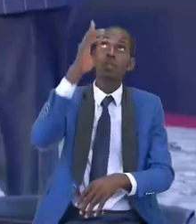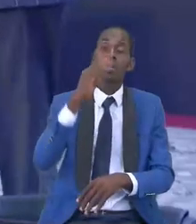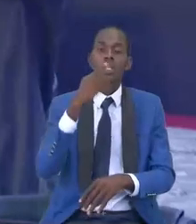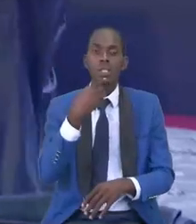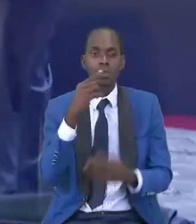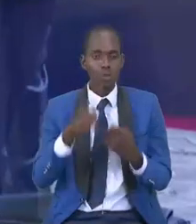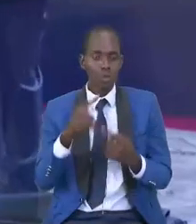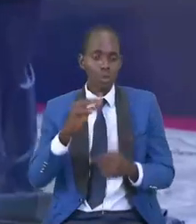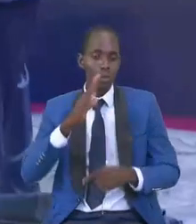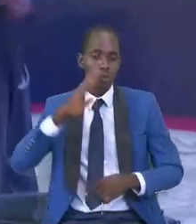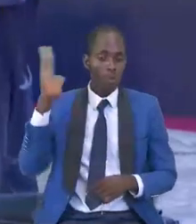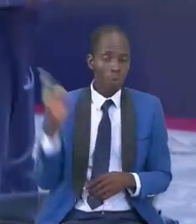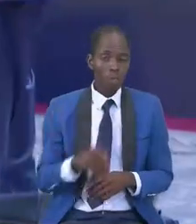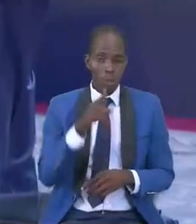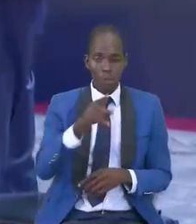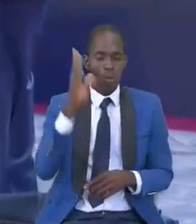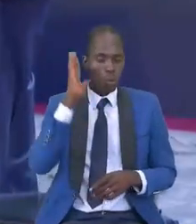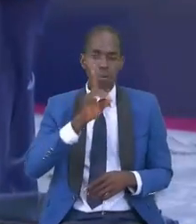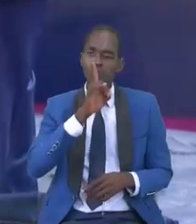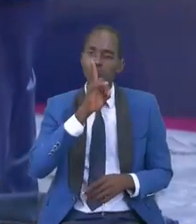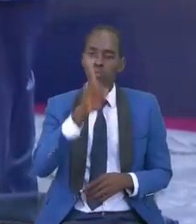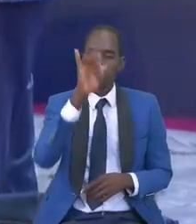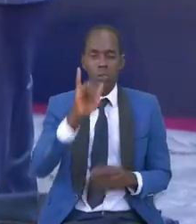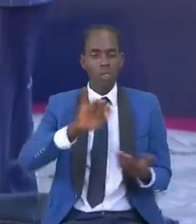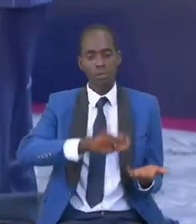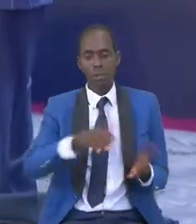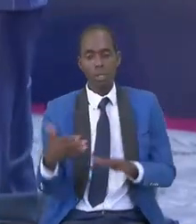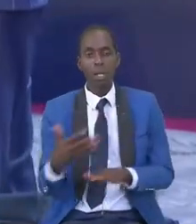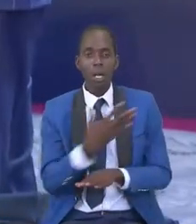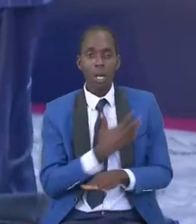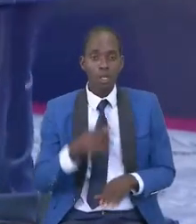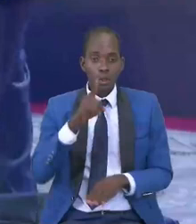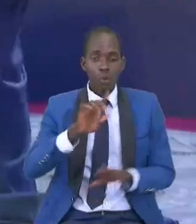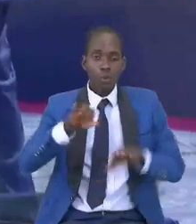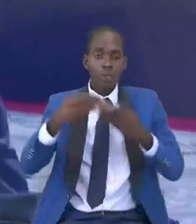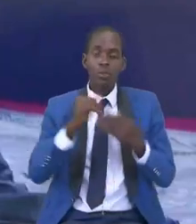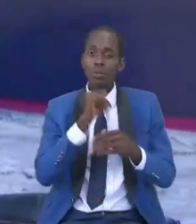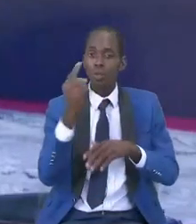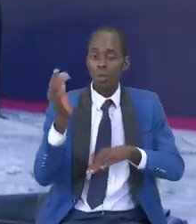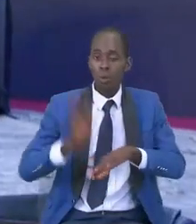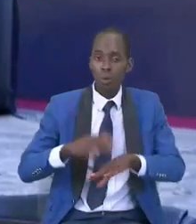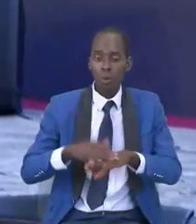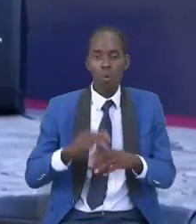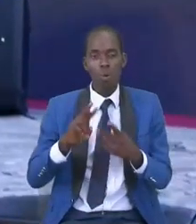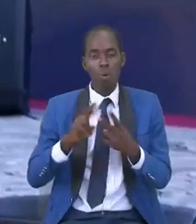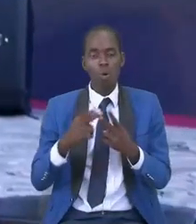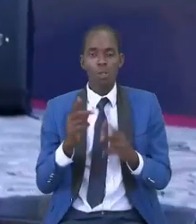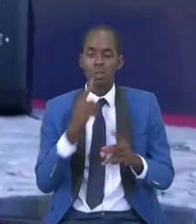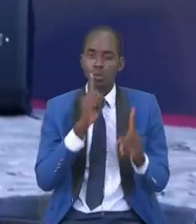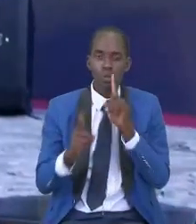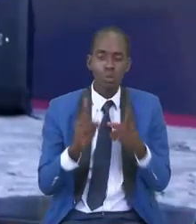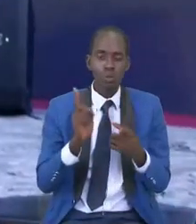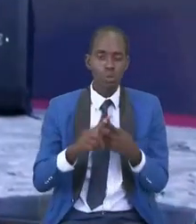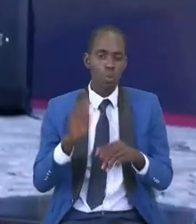dit, quand je dirai au méchant, tu mourras, si tu ne l'avertis pas, si tu ne parles pas